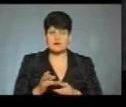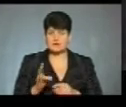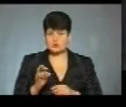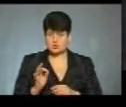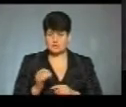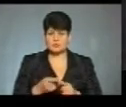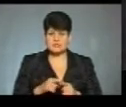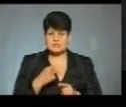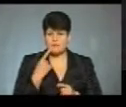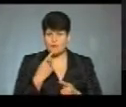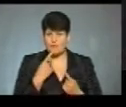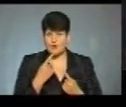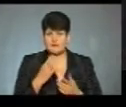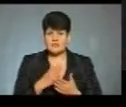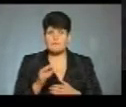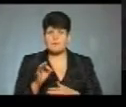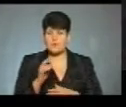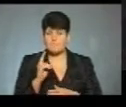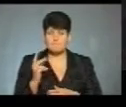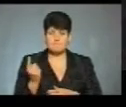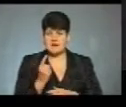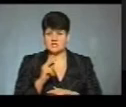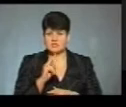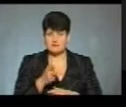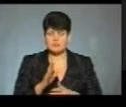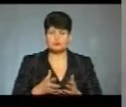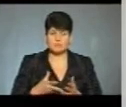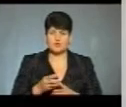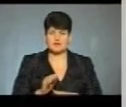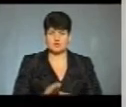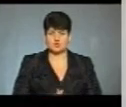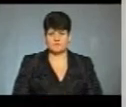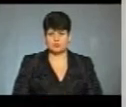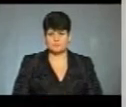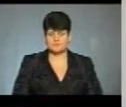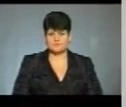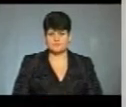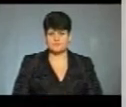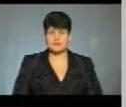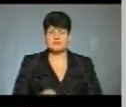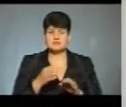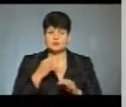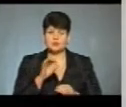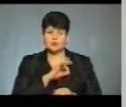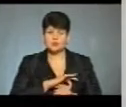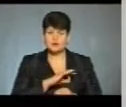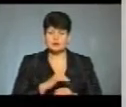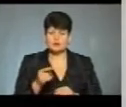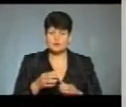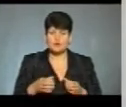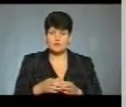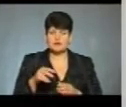бо це мова йде про перший квартал, практично перший квартал буде профінансований. Зазначу, доходи Тернопільської громади